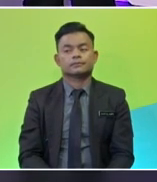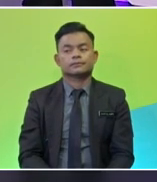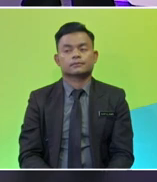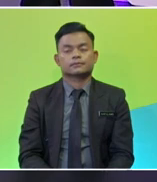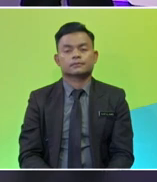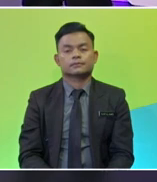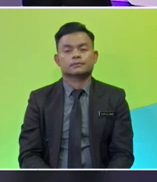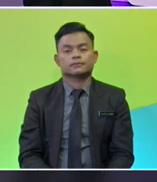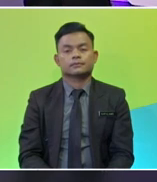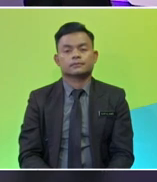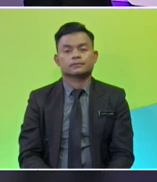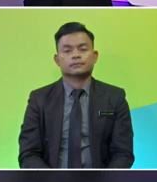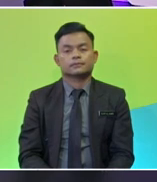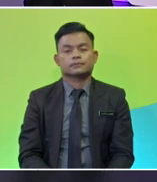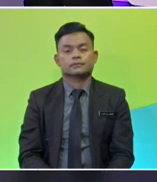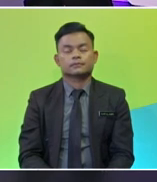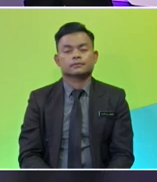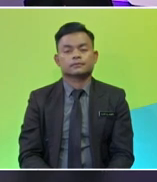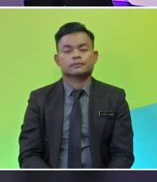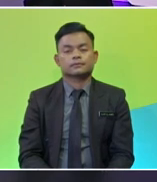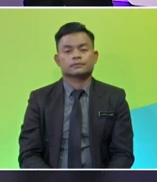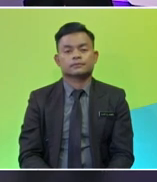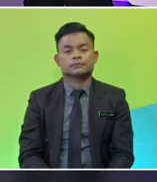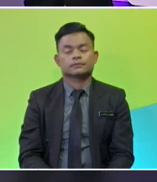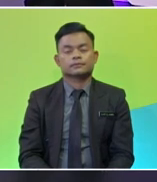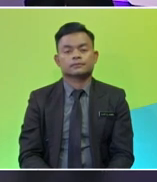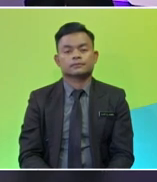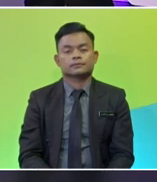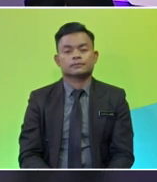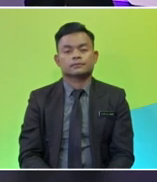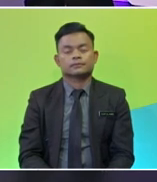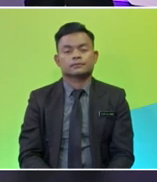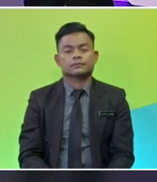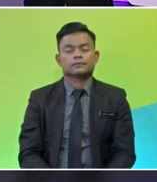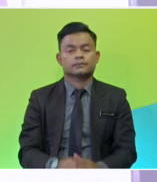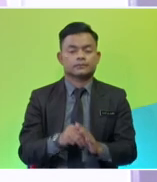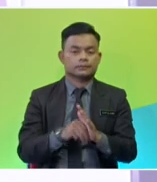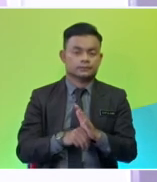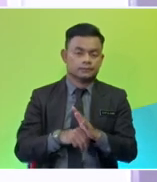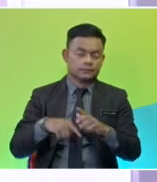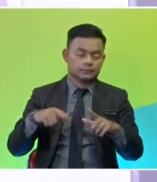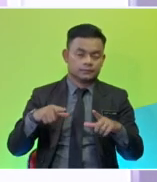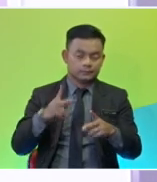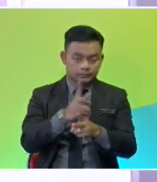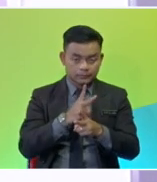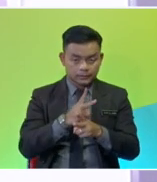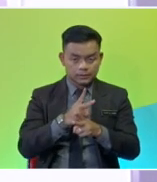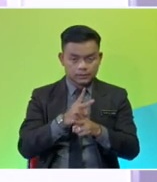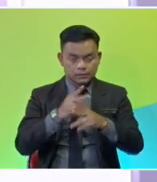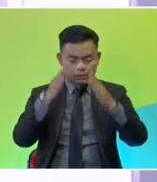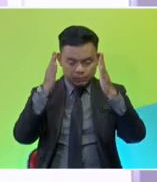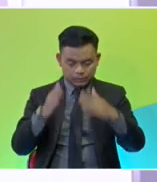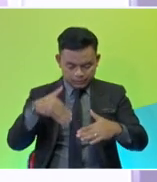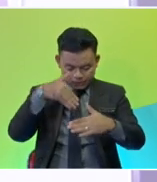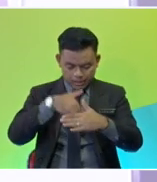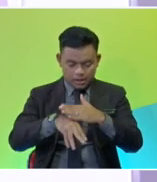tulang tulang rusuk yaitu melindungi organ dalamnya tulang tangan